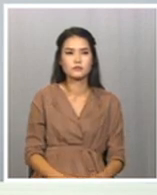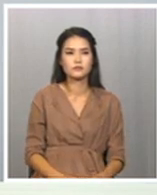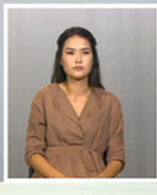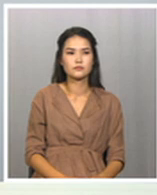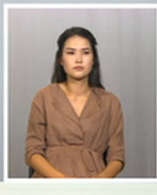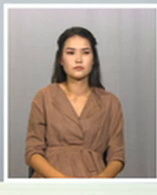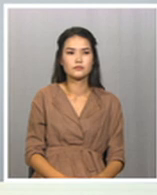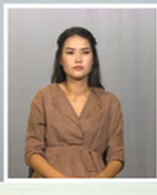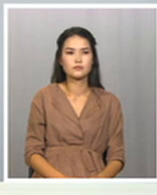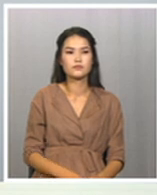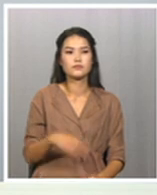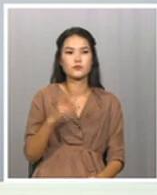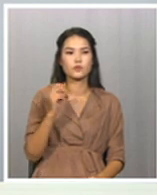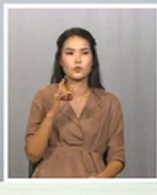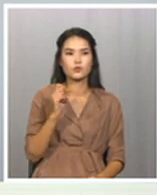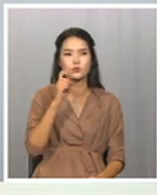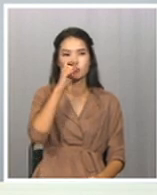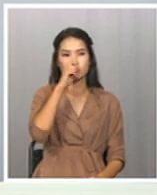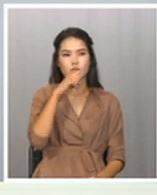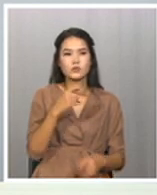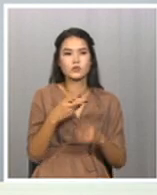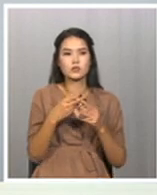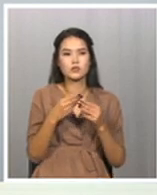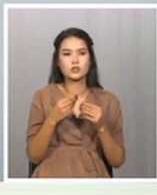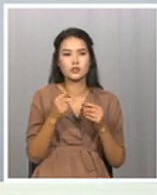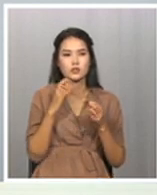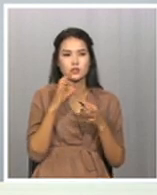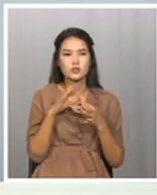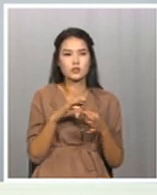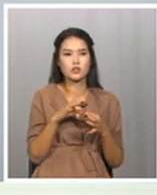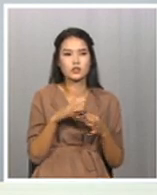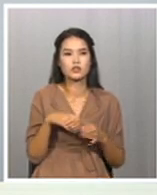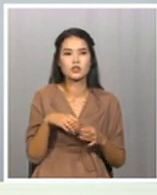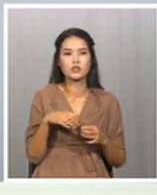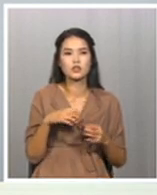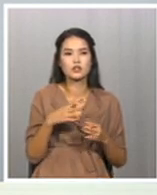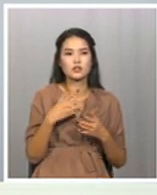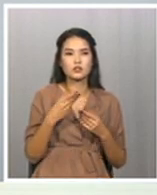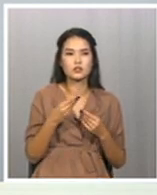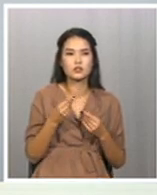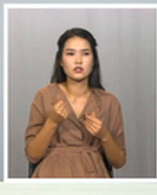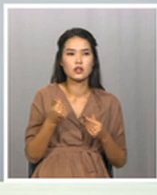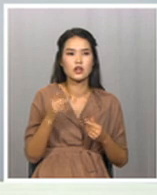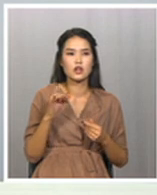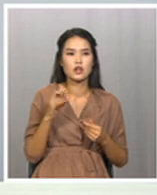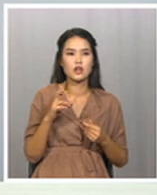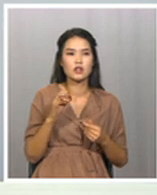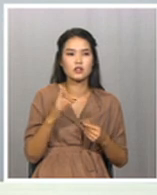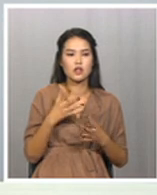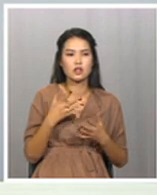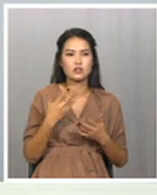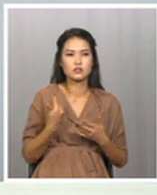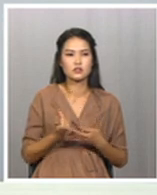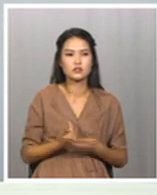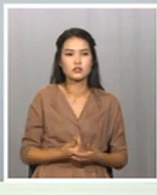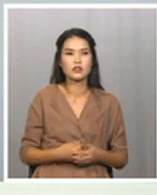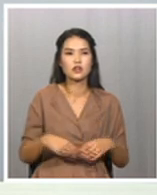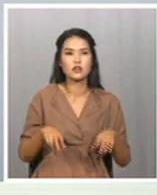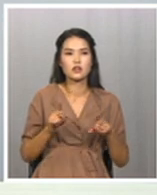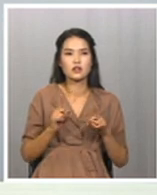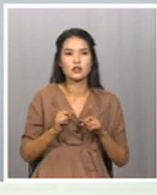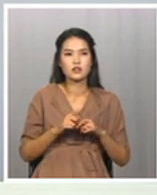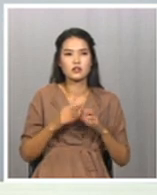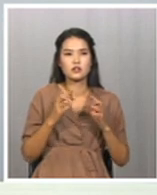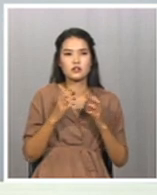Яғни күкірт қышқылы ерітіндісінің әсерінен ерімейтін негіздерде реакцияға ұшырайды екен. Осы тәжірибенің